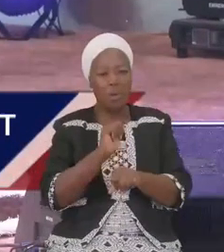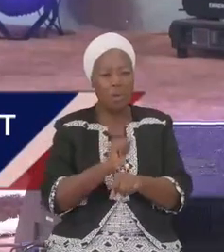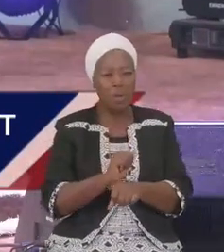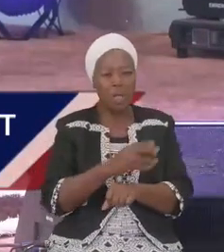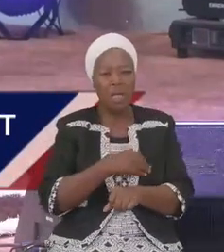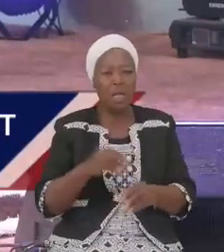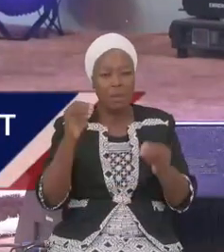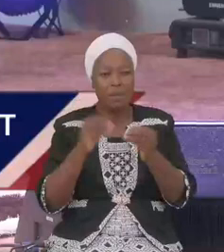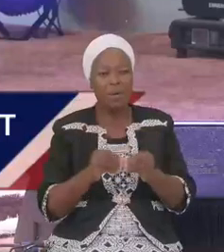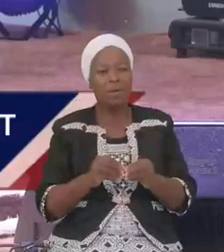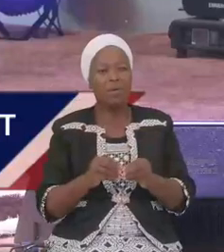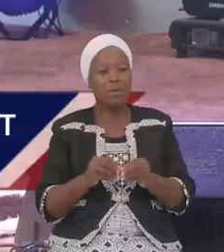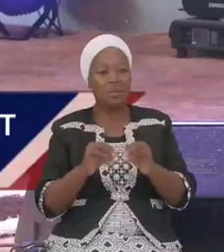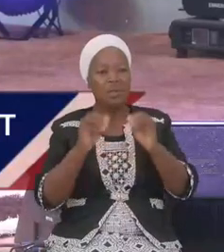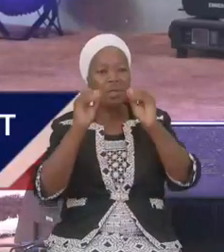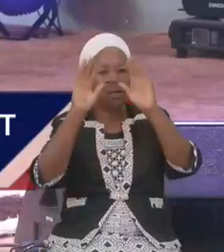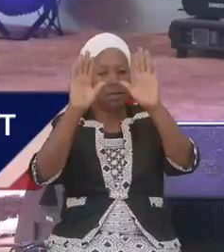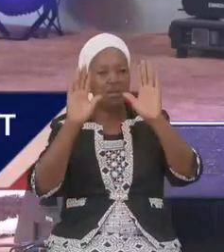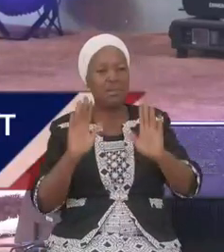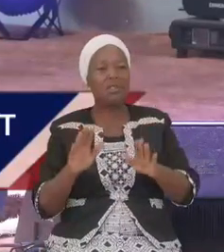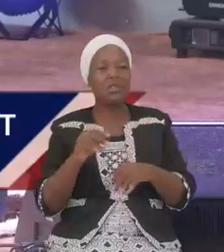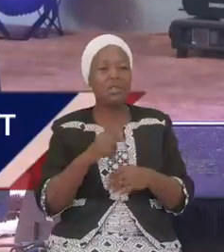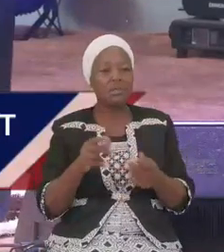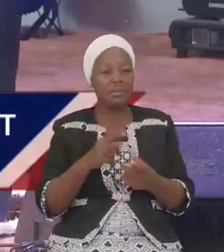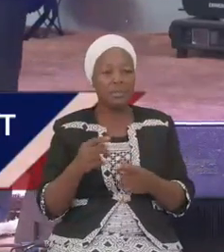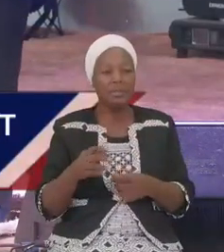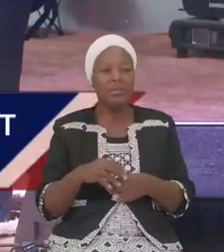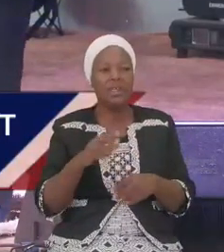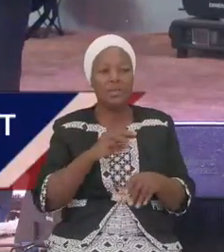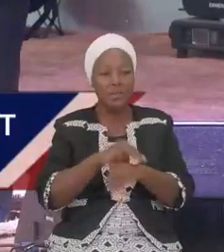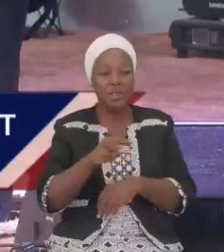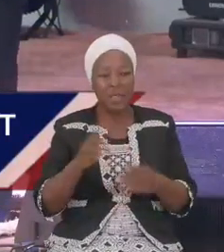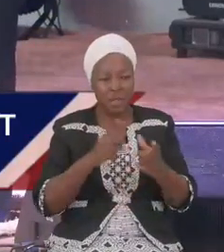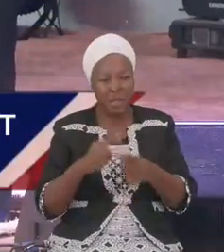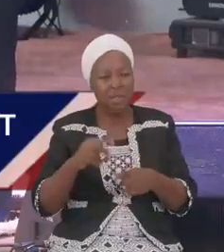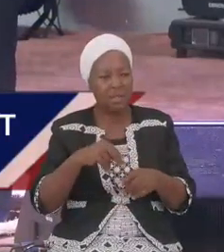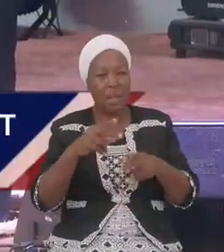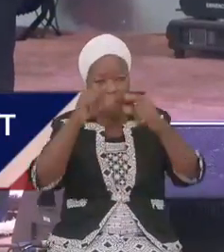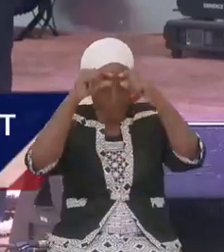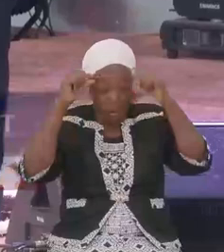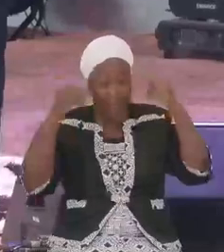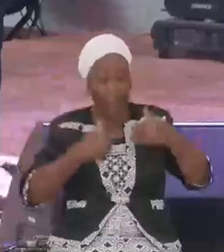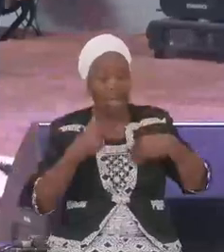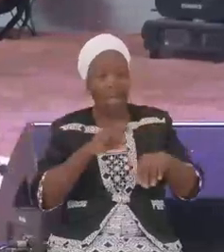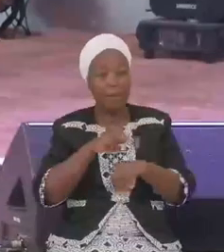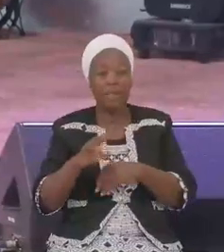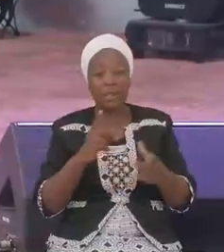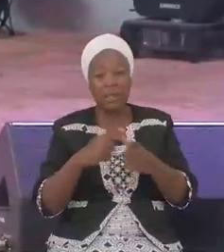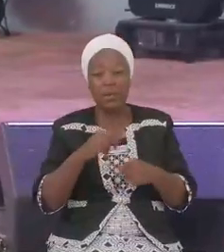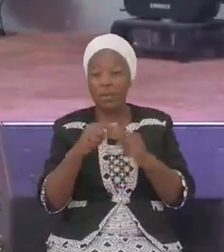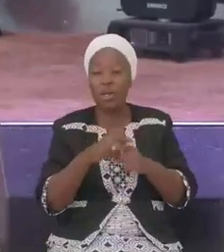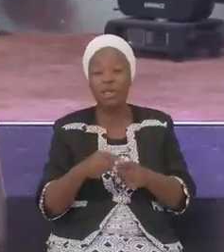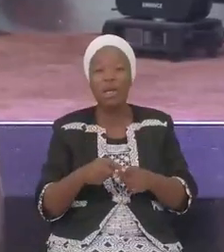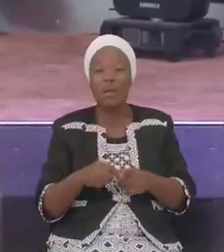supérieur. Un ministère de temps supérieur. Moïse avait un ministère, mais le ministère de Christ est plus